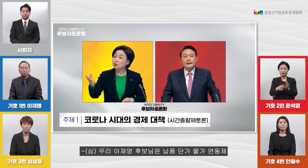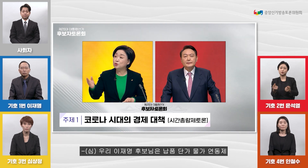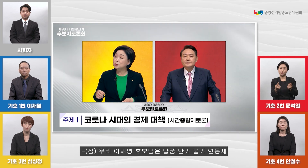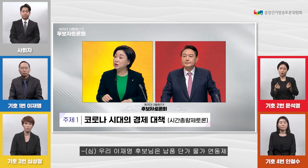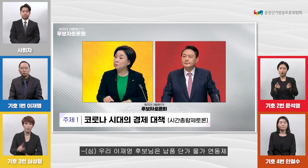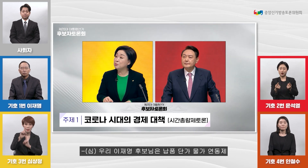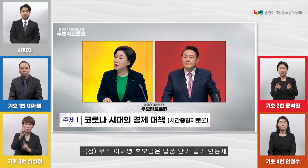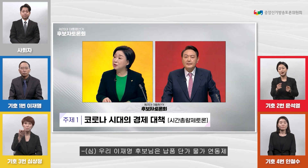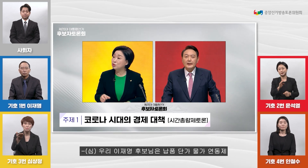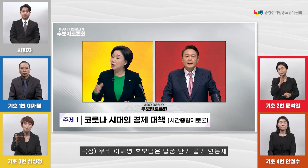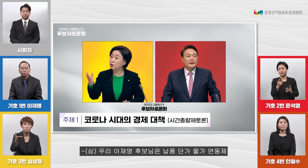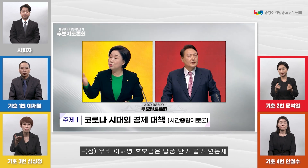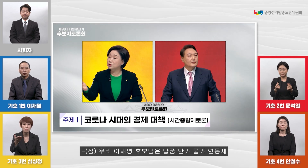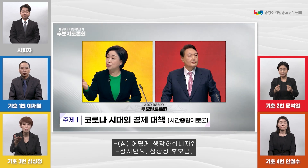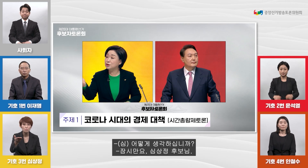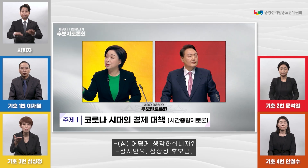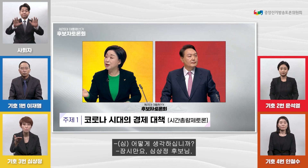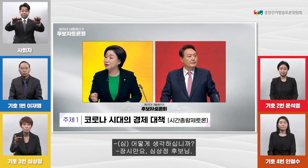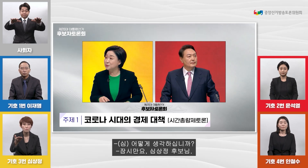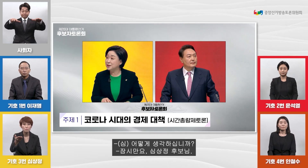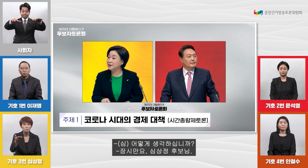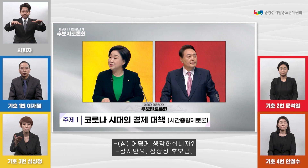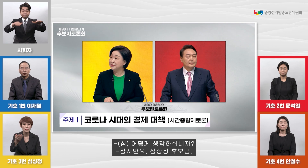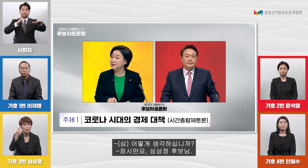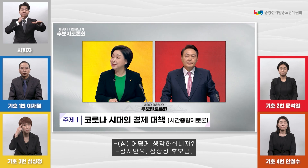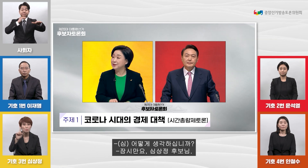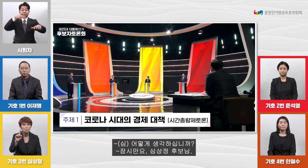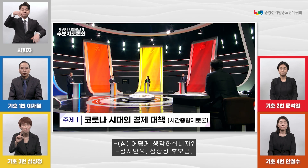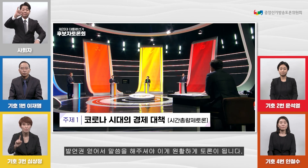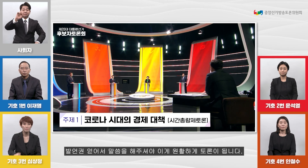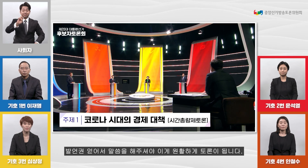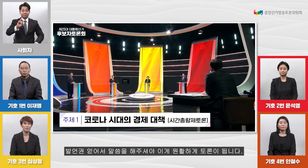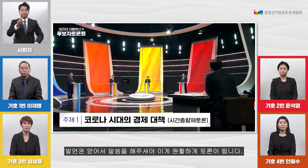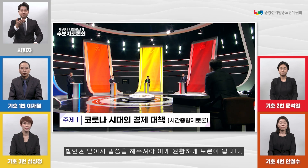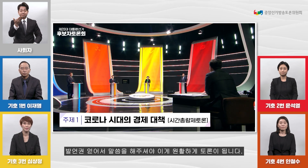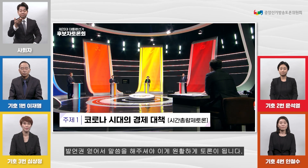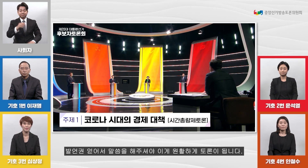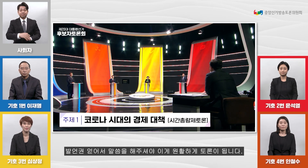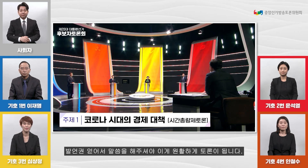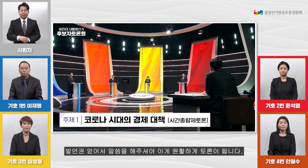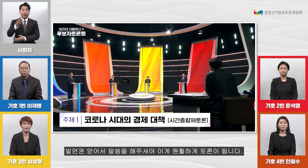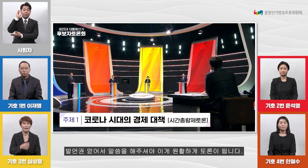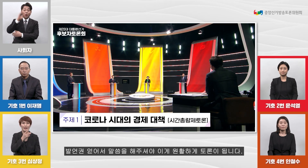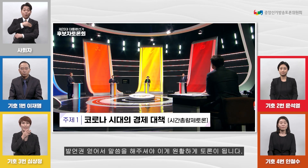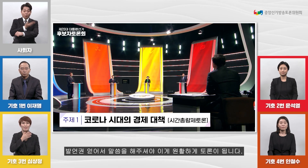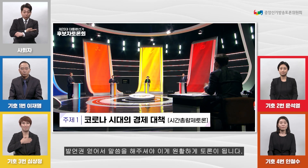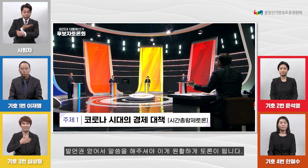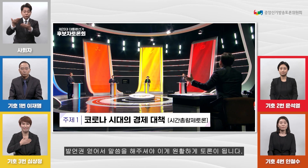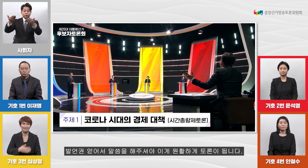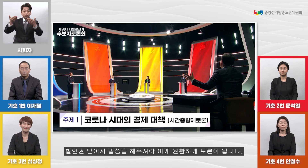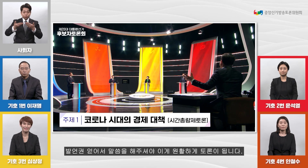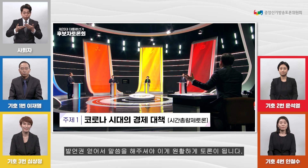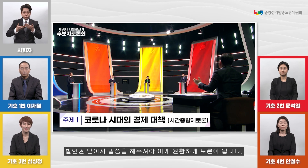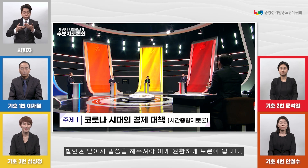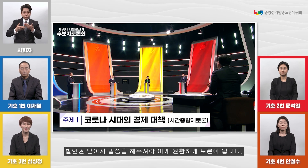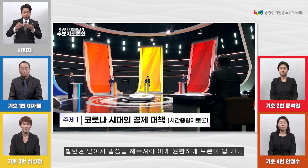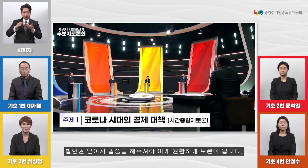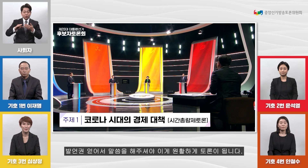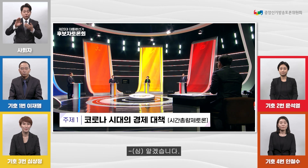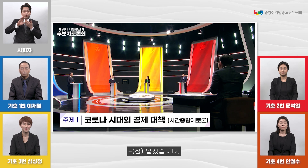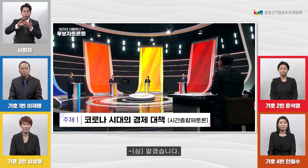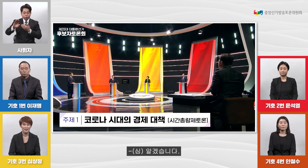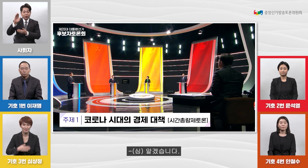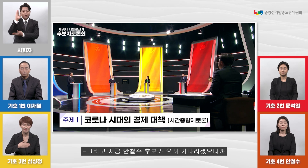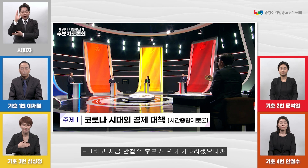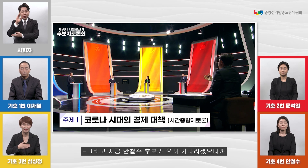우리 이재명 후보님은 납품 단가 물가 연동제 어떻게 생각하십니까? 심상정 후보님. 네. 발언권 얻어서 말씀을 네네. 해주셔야 이게 원활하게 토론이